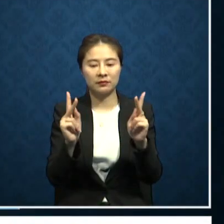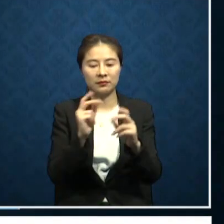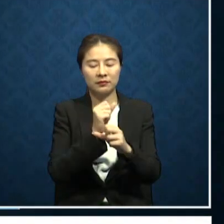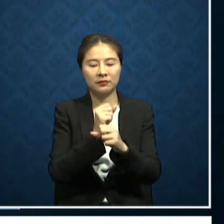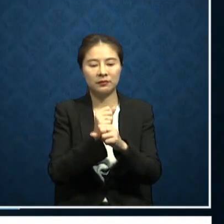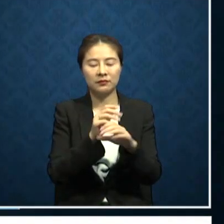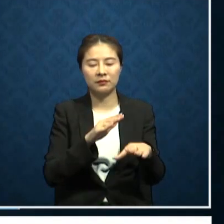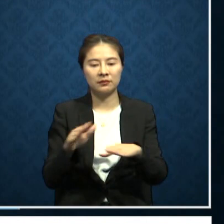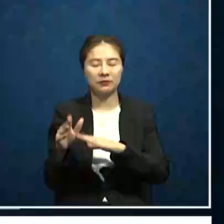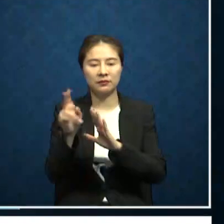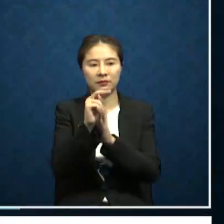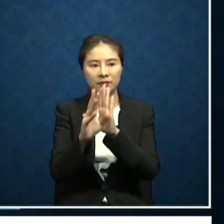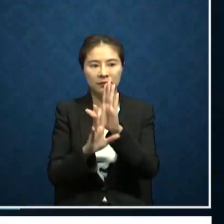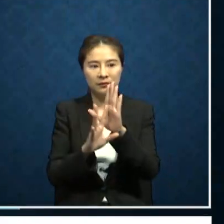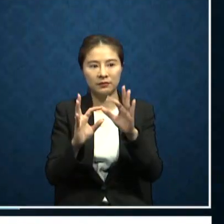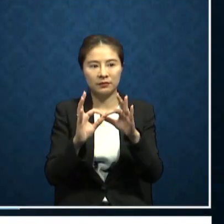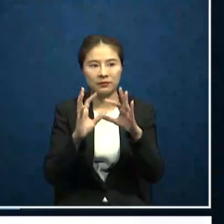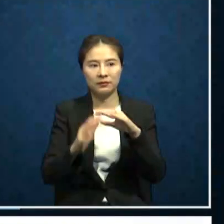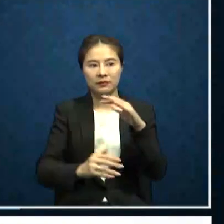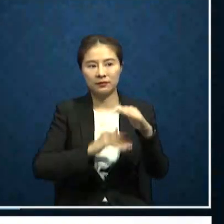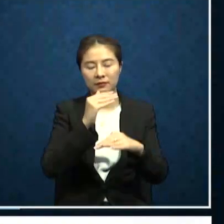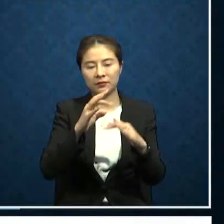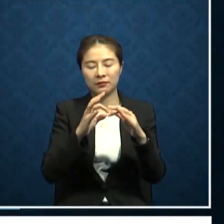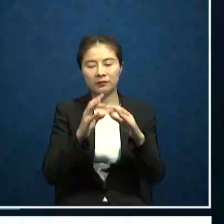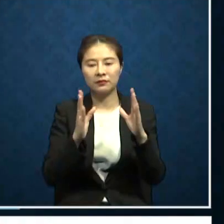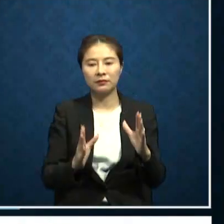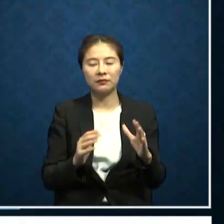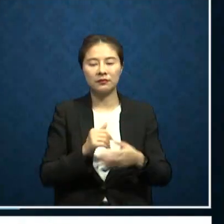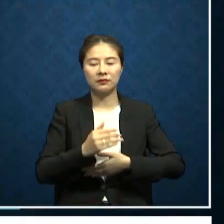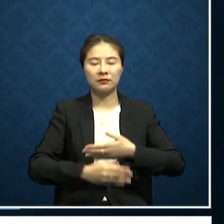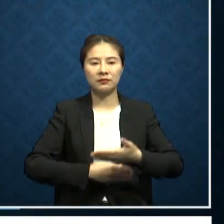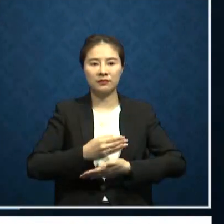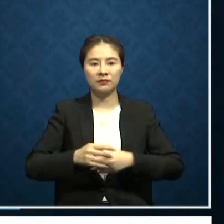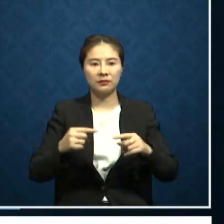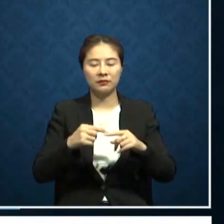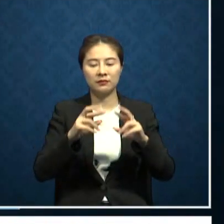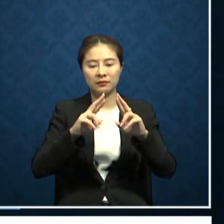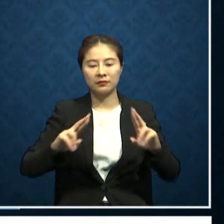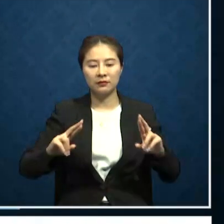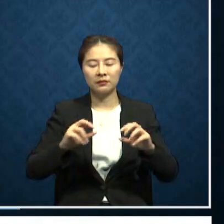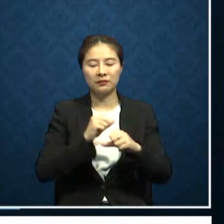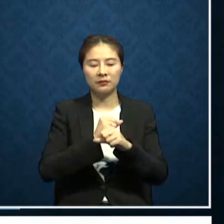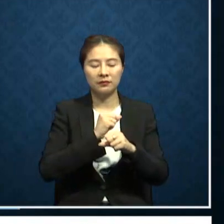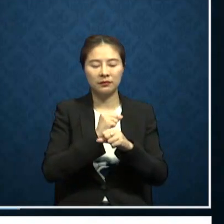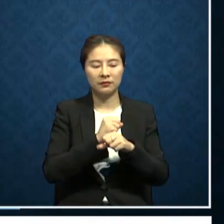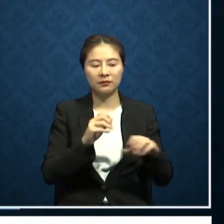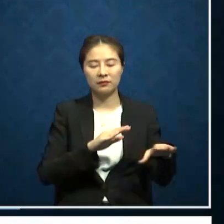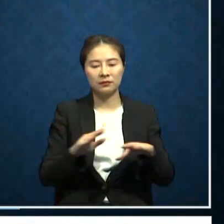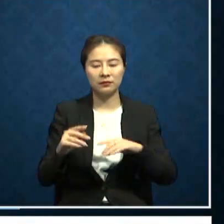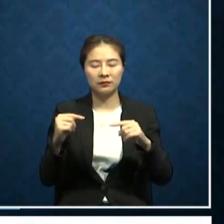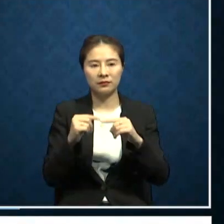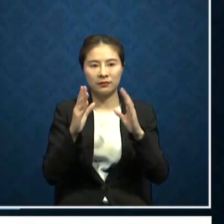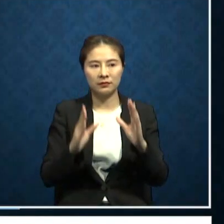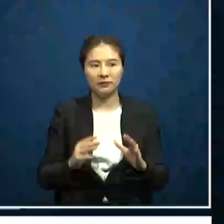ด้านทรัพยากรมนุษย์ในฐานะผู้สร้างสรรค์นะคะหรือนักธุรกิจที่คำนึงถึงปัจจัยต่อการเตรียมความพร้อมของคนไทยในฐานะผู้